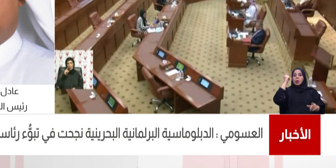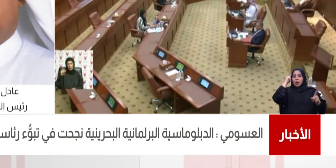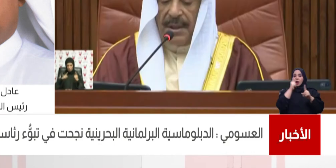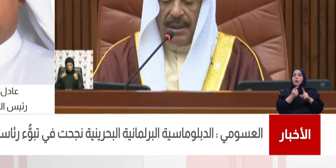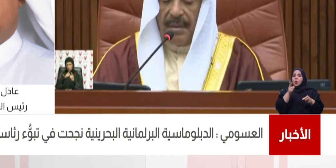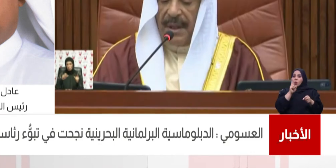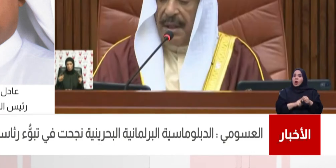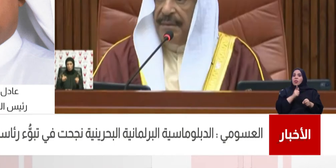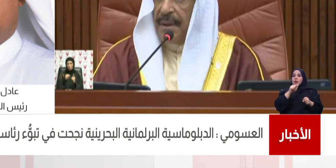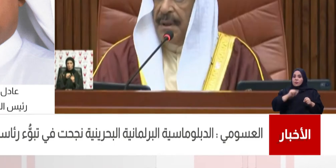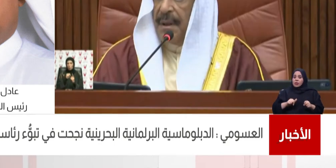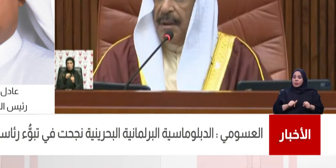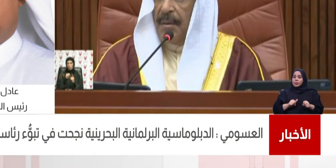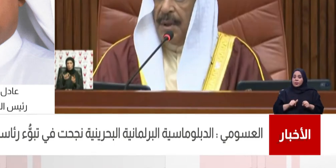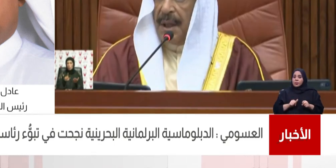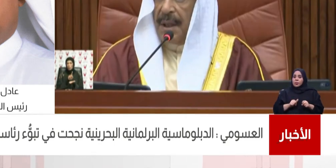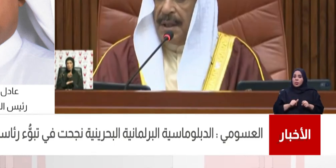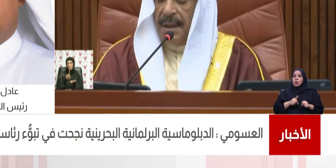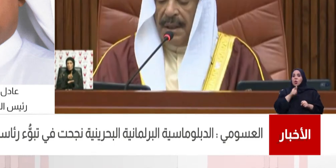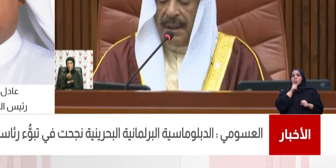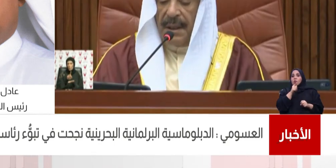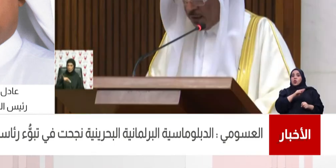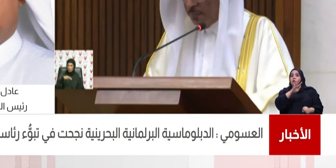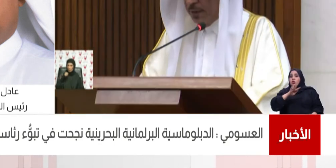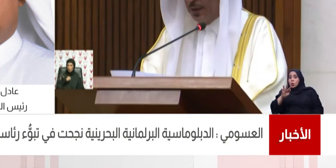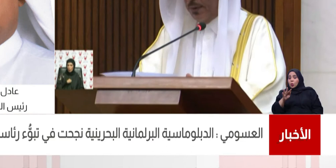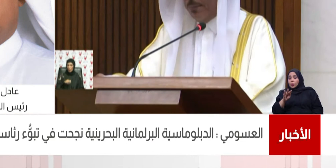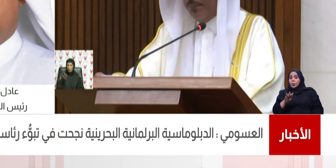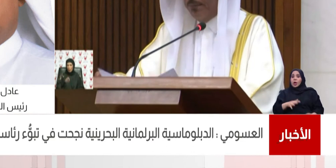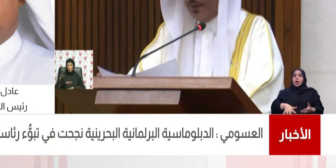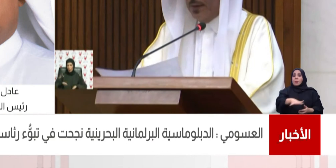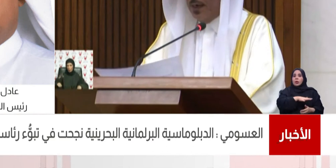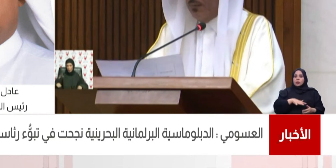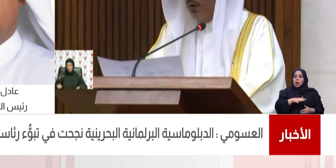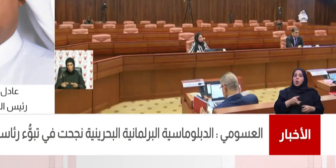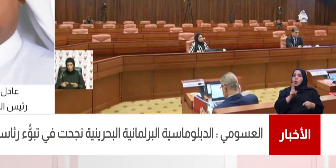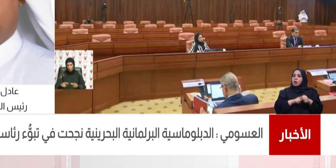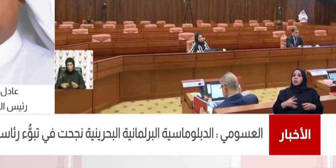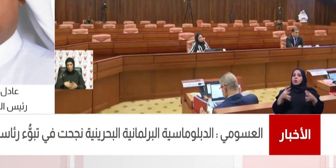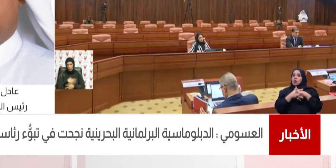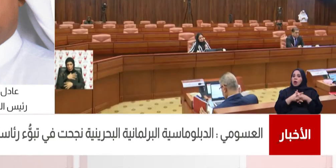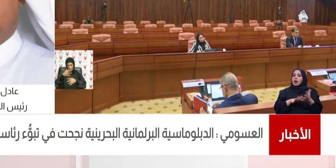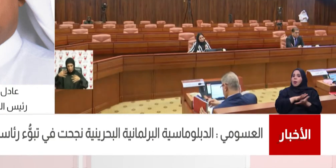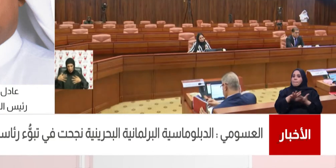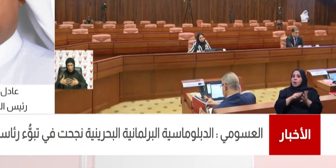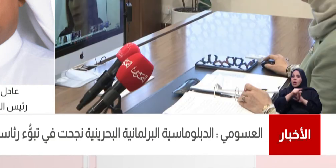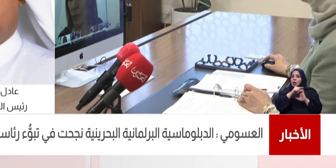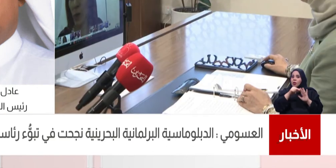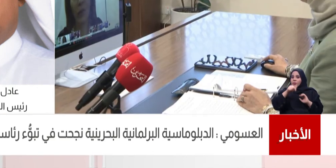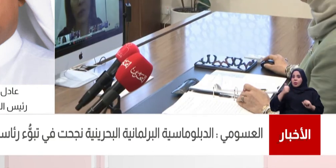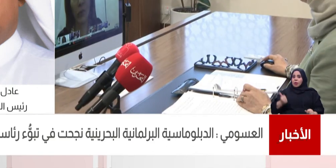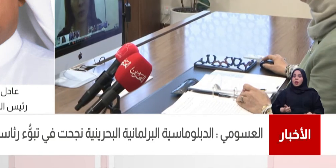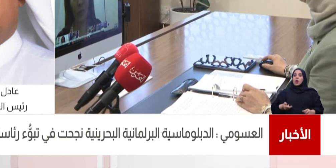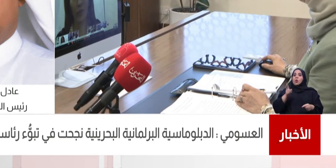أنها قادرة على إيصال صوتها وصوت شعوب المنطقة في الدفاع عن قضايا مخدرات. وكانت آخر هذه الإنجازات